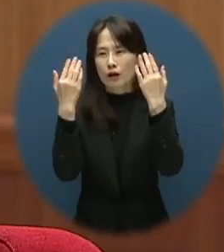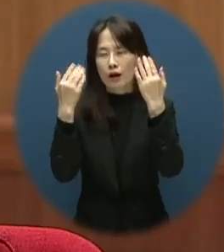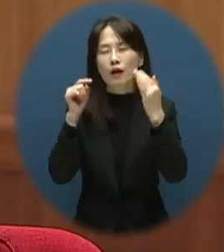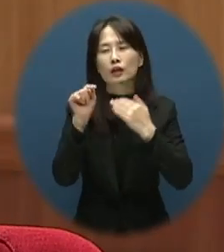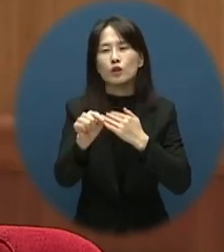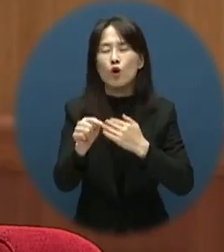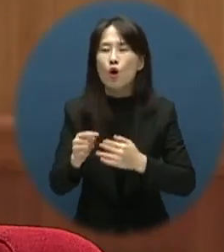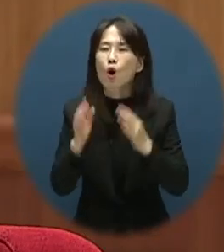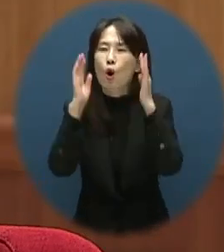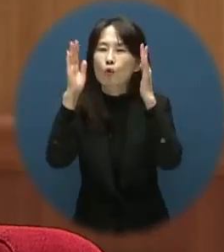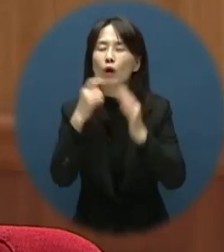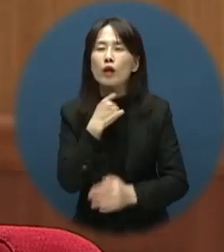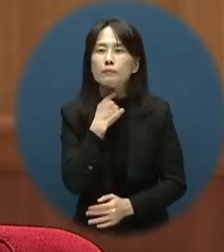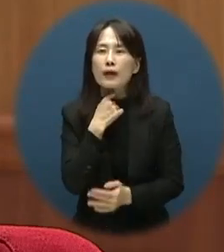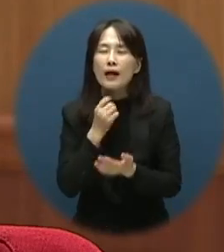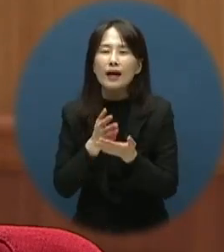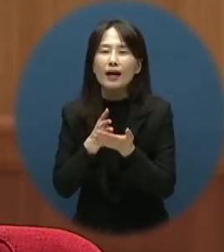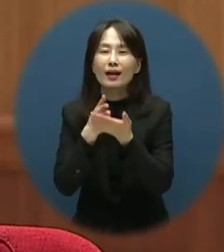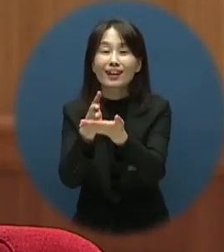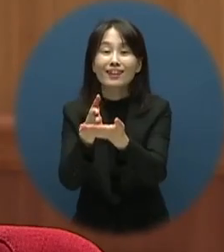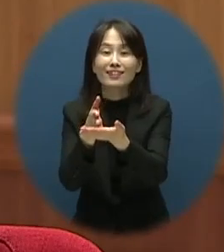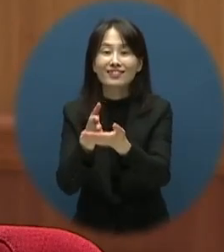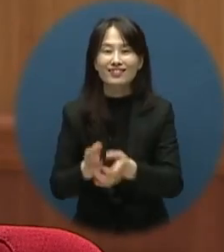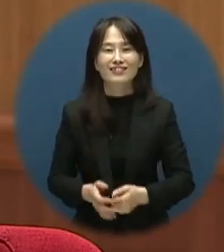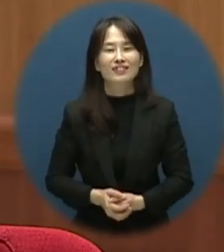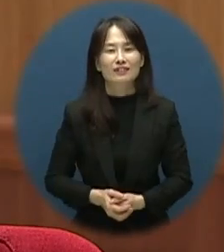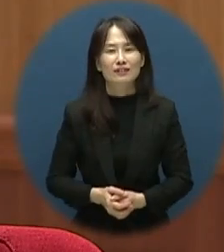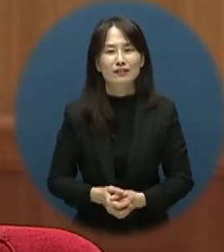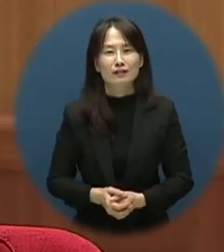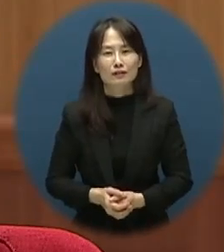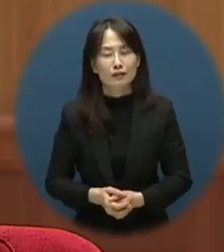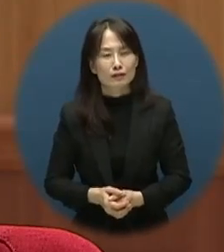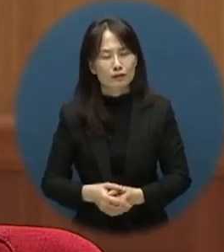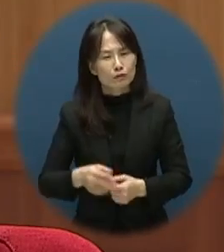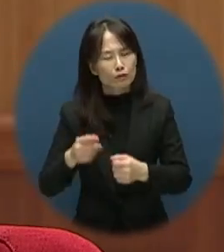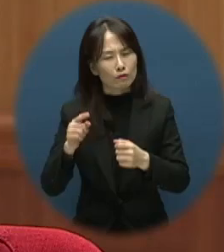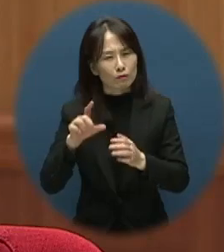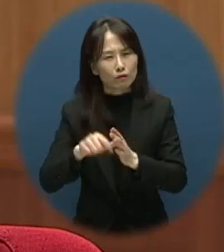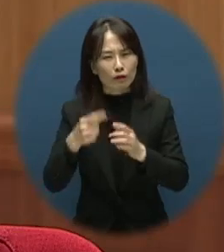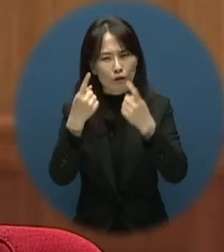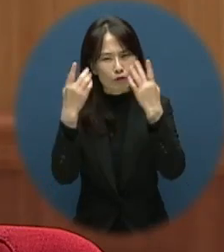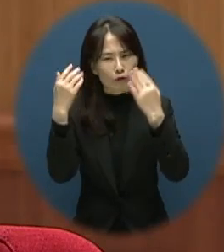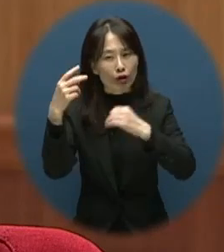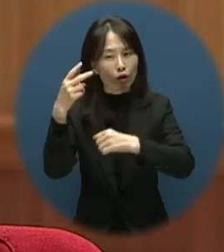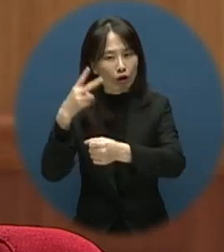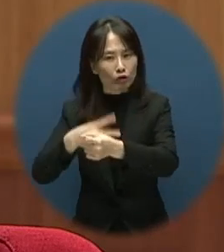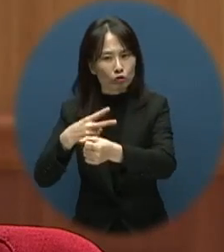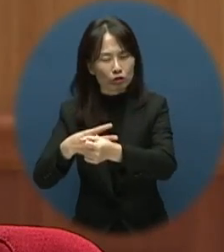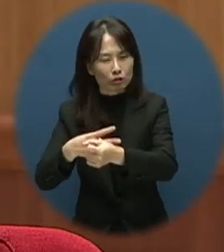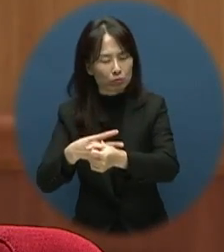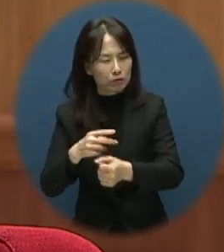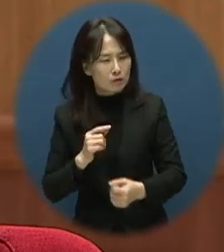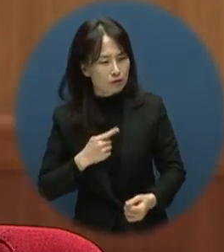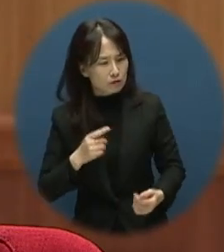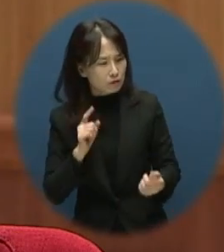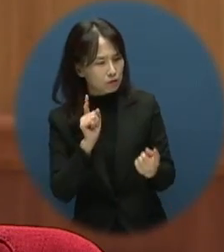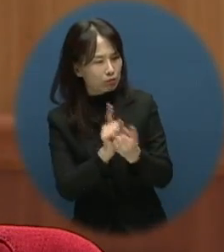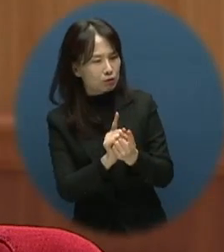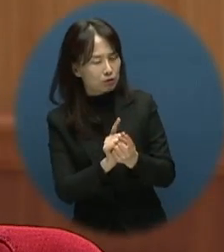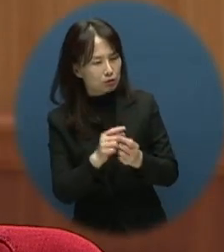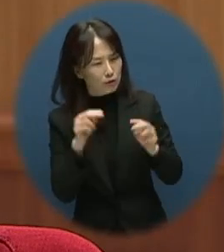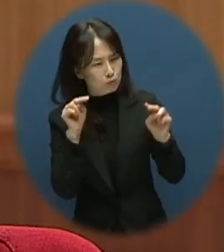있을까? 갔더니 뭐, 그 당시에 교무처장인가 뭐, 하여튼 교수이신데,